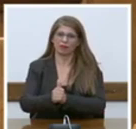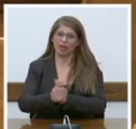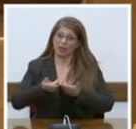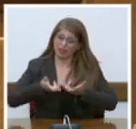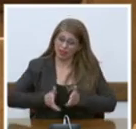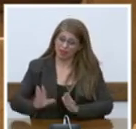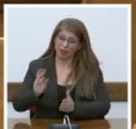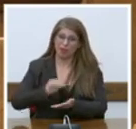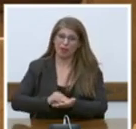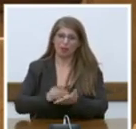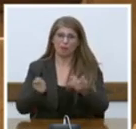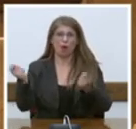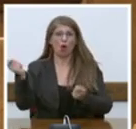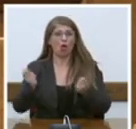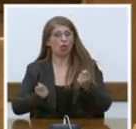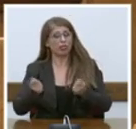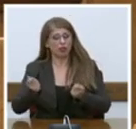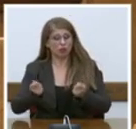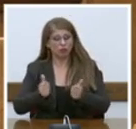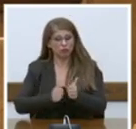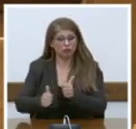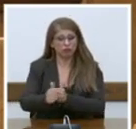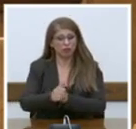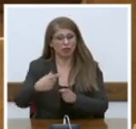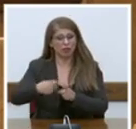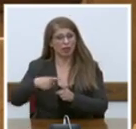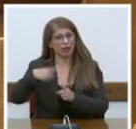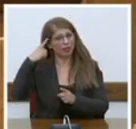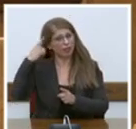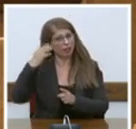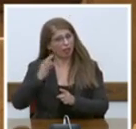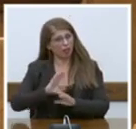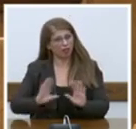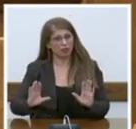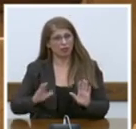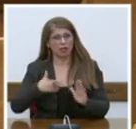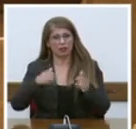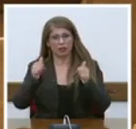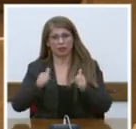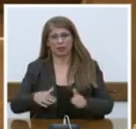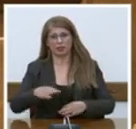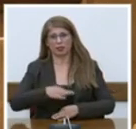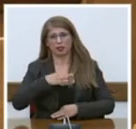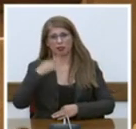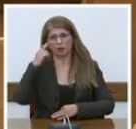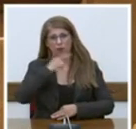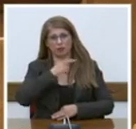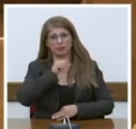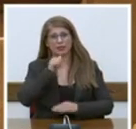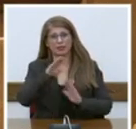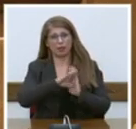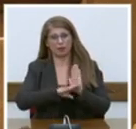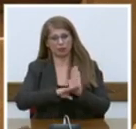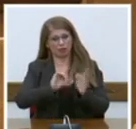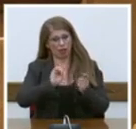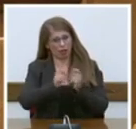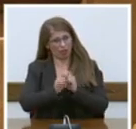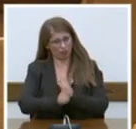οδηγό τις ελληνικές ιδέες. Έχετε εξαγγείλει, κύριε Πρωθυπουργέ, συνταγματική